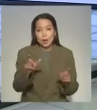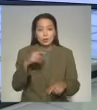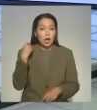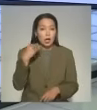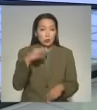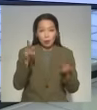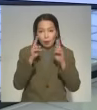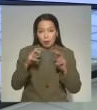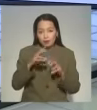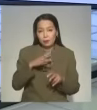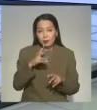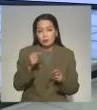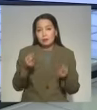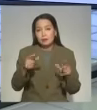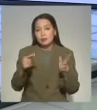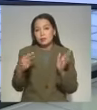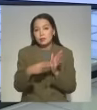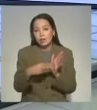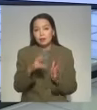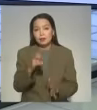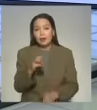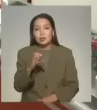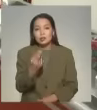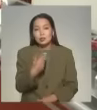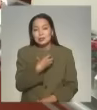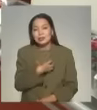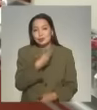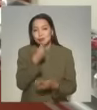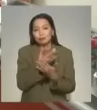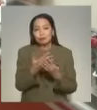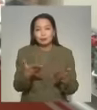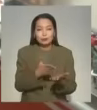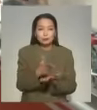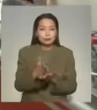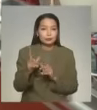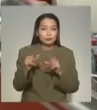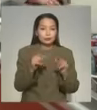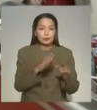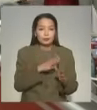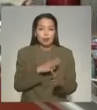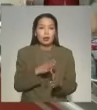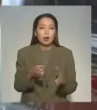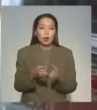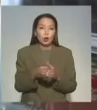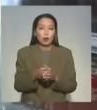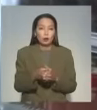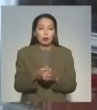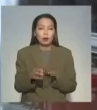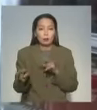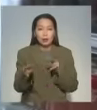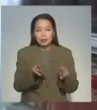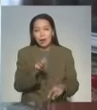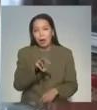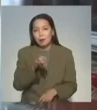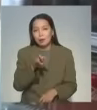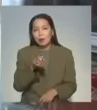Актобе проверили на завышение цен на социально значимые товары. В рейд выехала мониторинговая группа Комитета партийного контроля партии «Аманат».